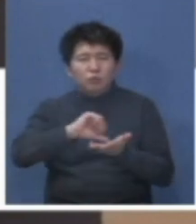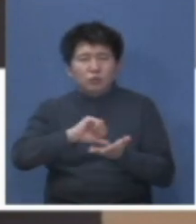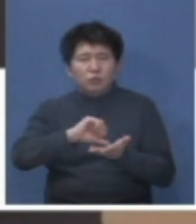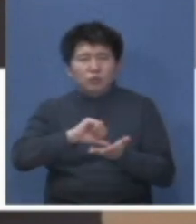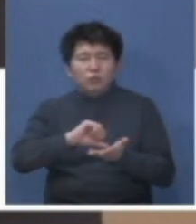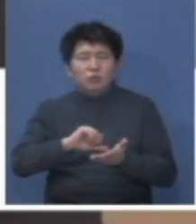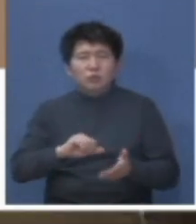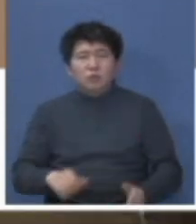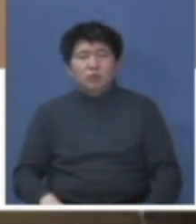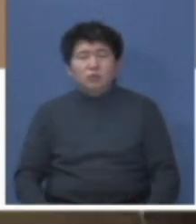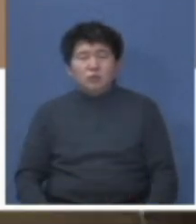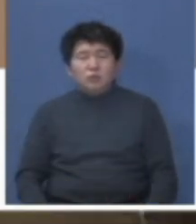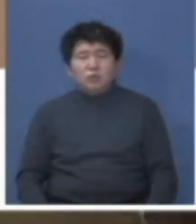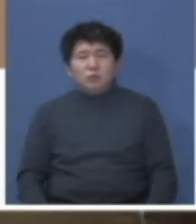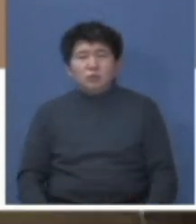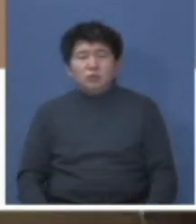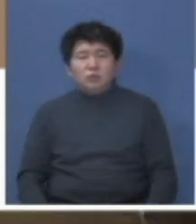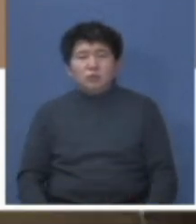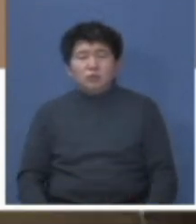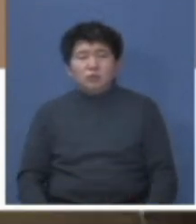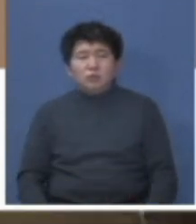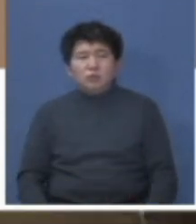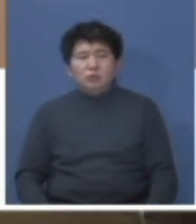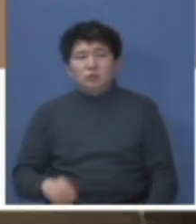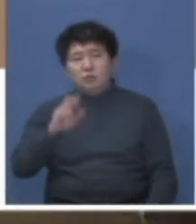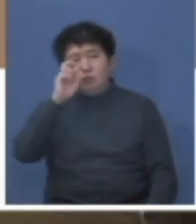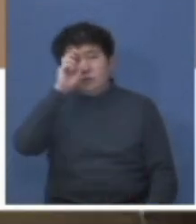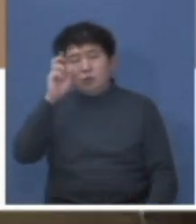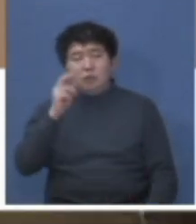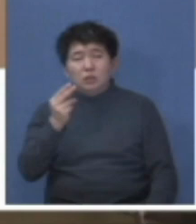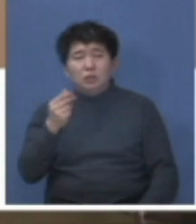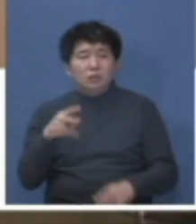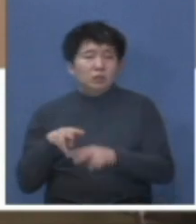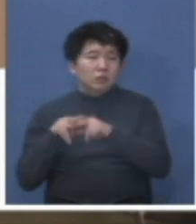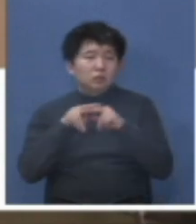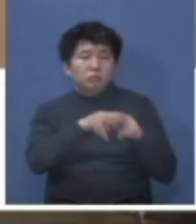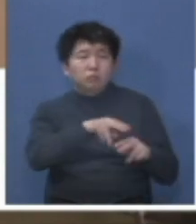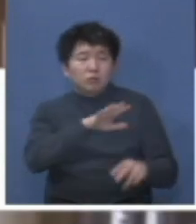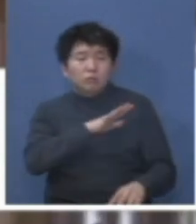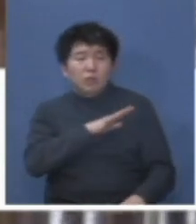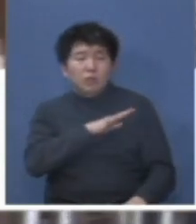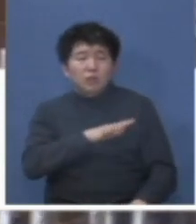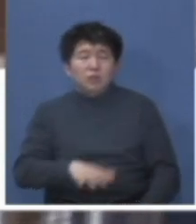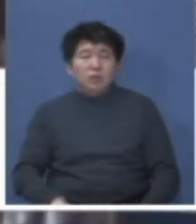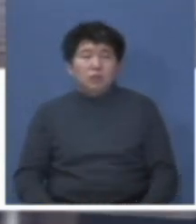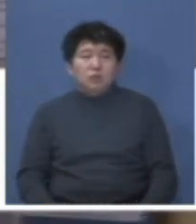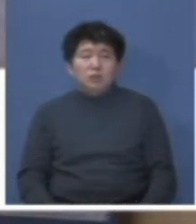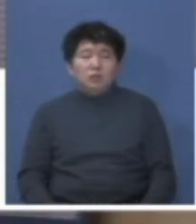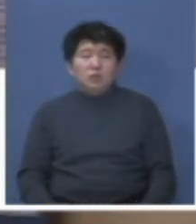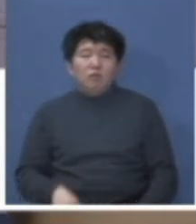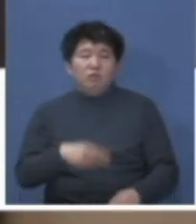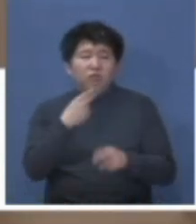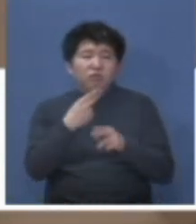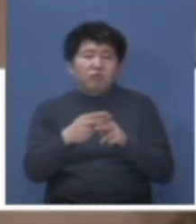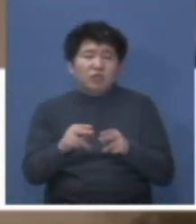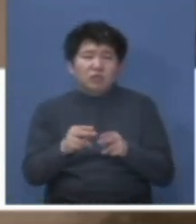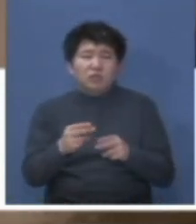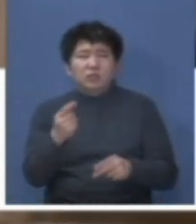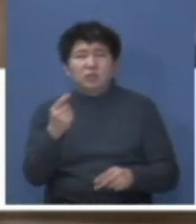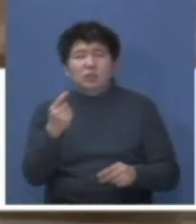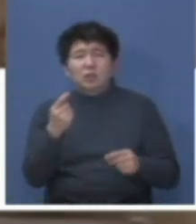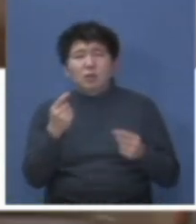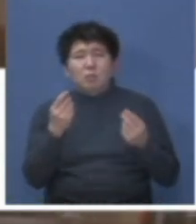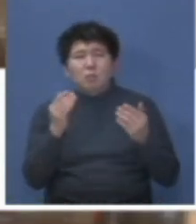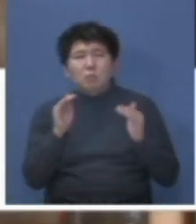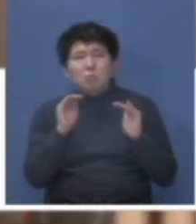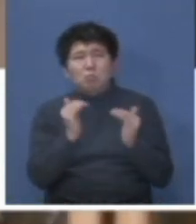бюджеттен ақшалар бөлінді. Биологиялық препараттар қоршаған ортаға, табиғатқа зиян аз. Биыл егістік алқаптарын